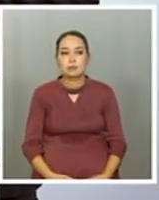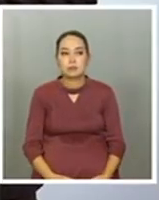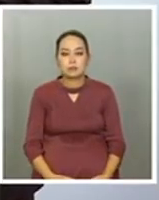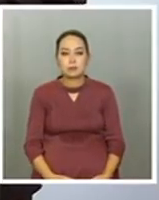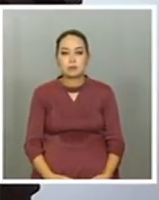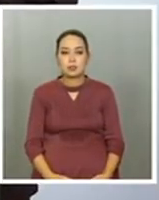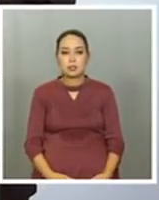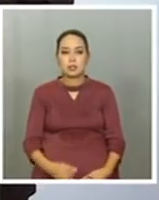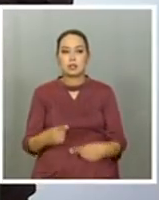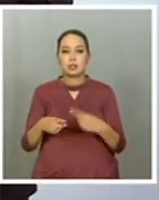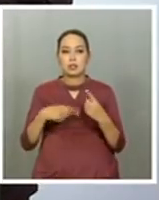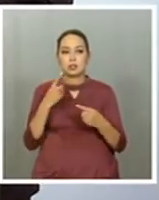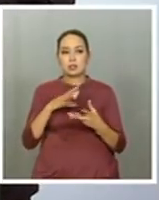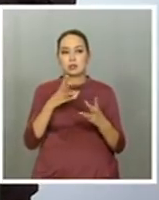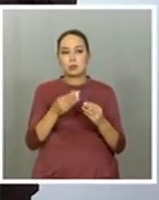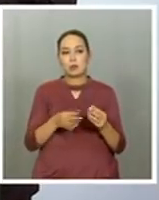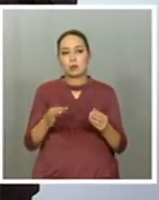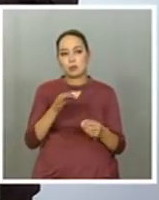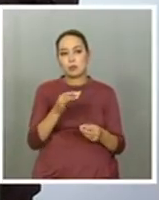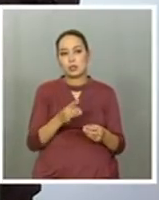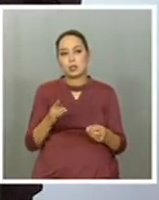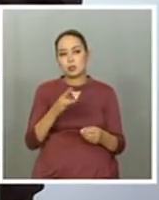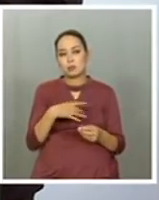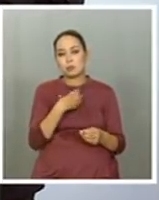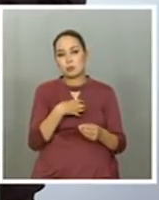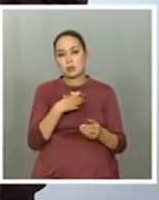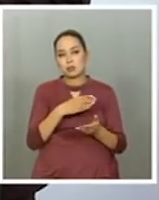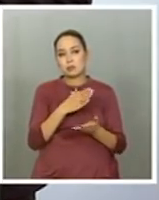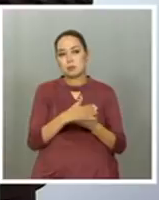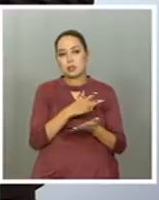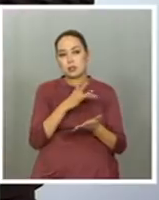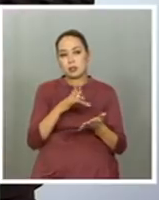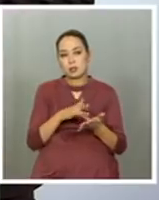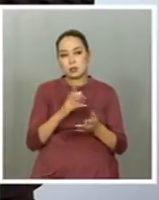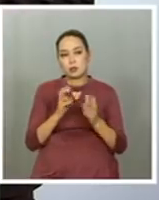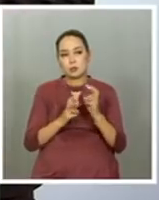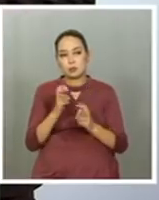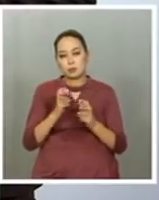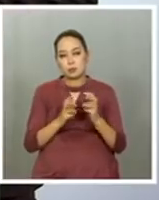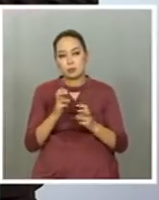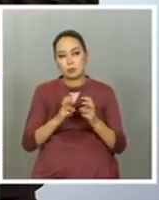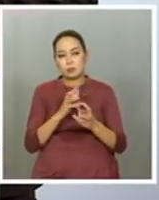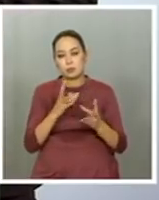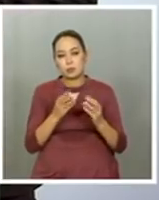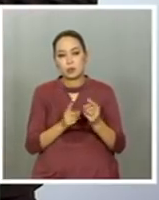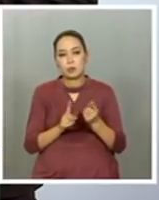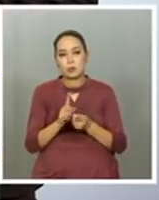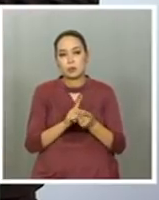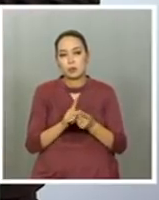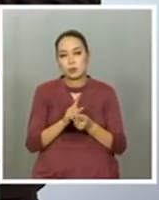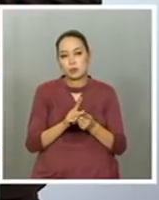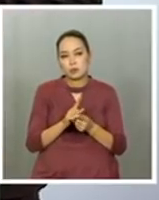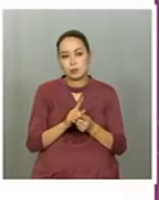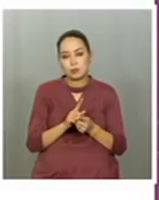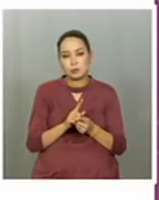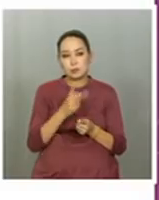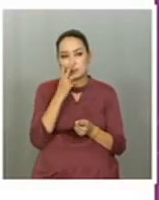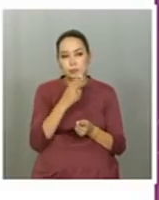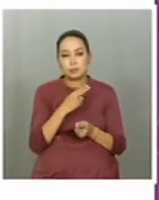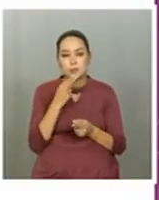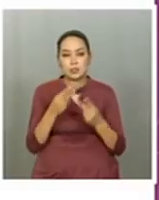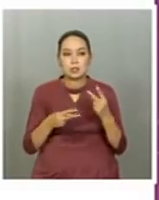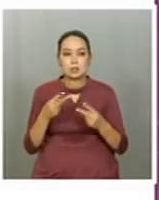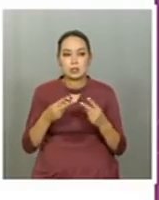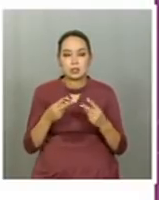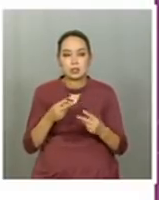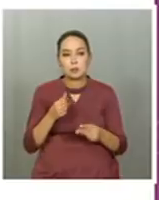жалпы облыстар мен республикалық маңызы бар қалалар бойынша өнеркәсіп өнім көлемінің өзгеруін салыстырып өтейік. Яғни былтырғы